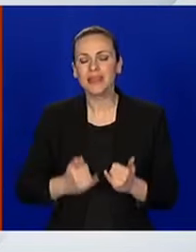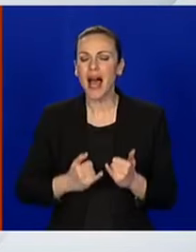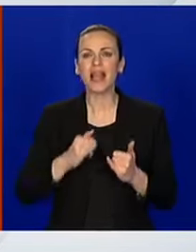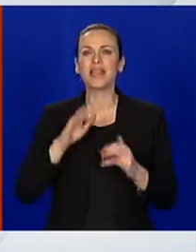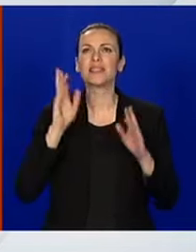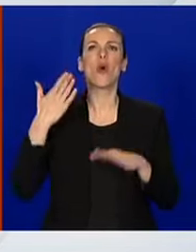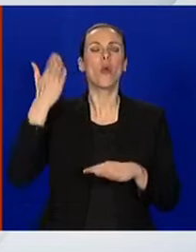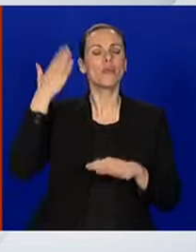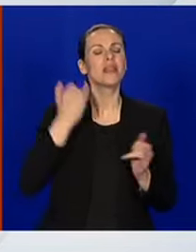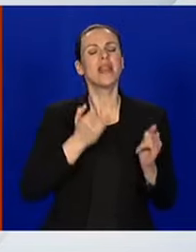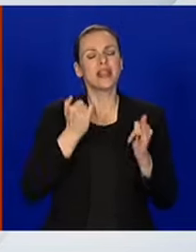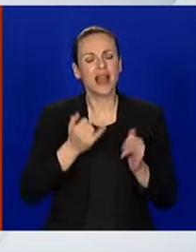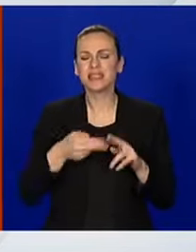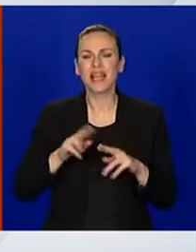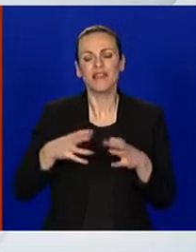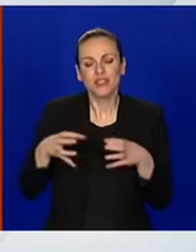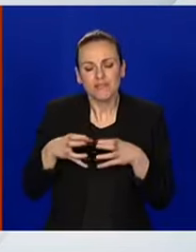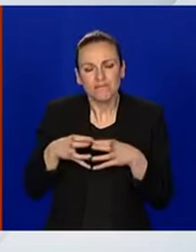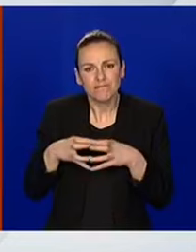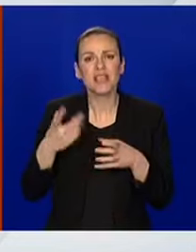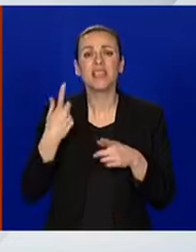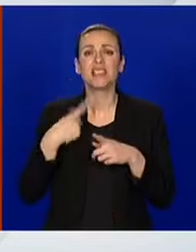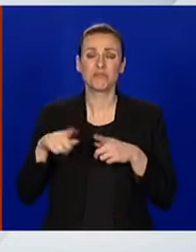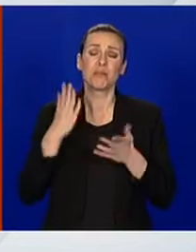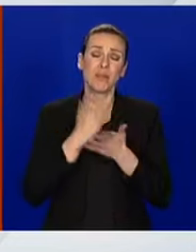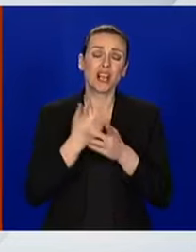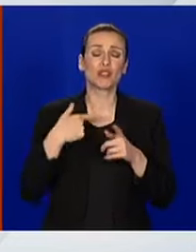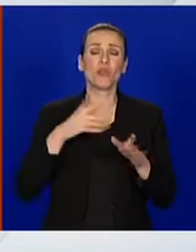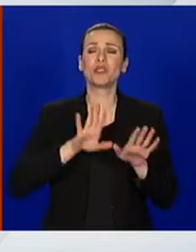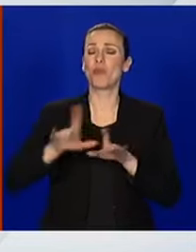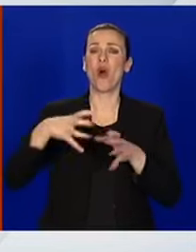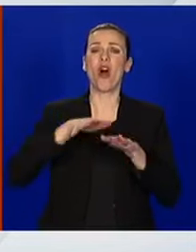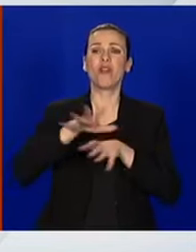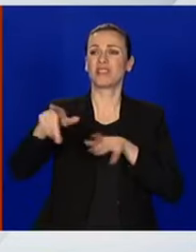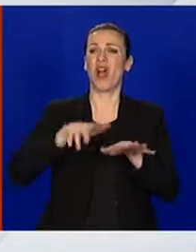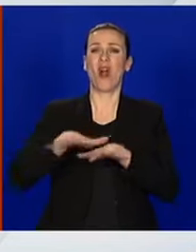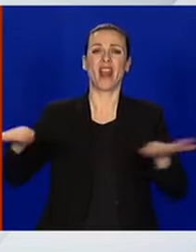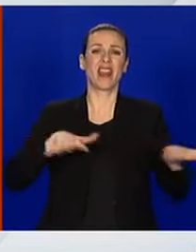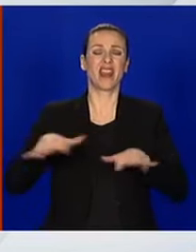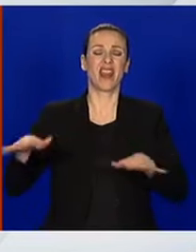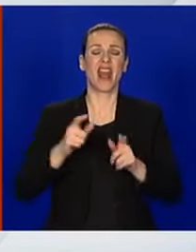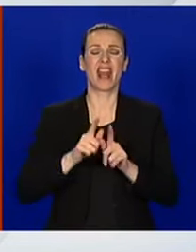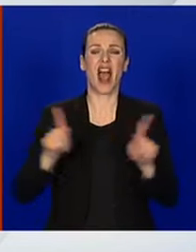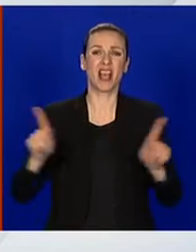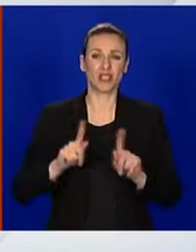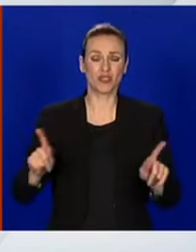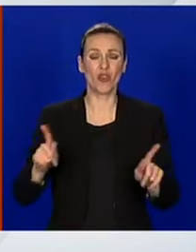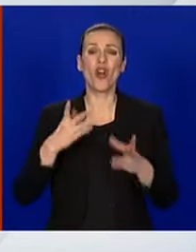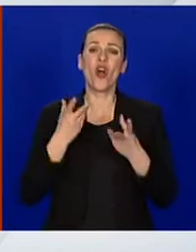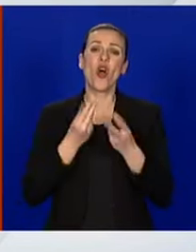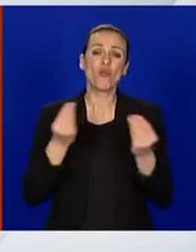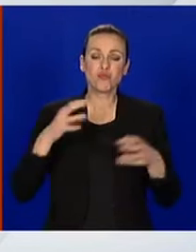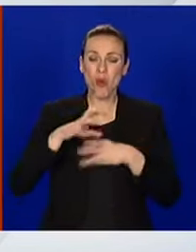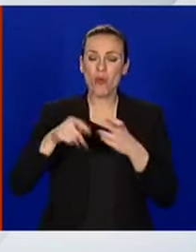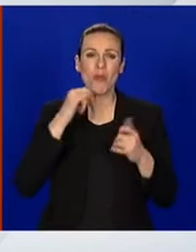ikad, upravo zato što smo razdvojeni. Obitelji se danas nisu mogle